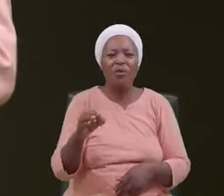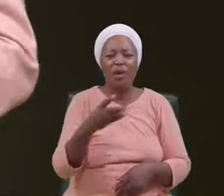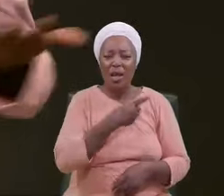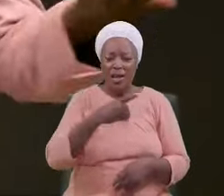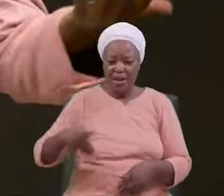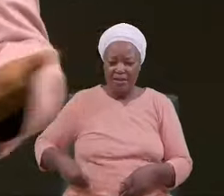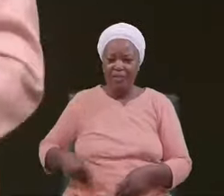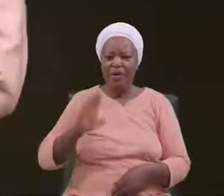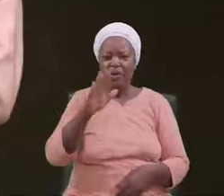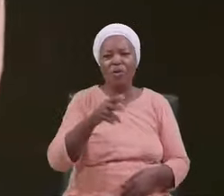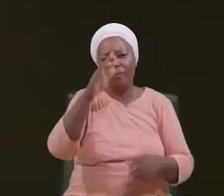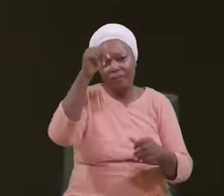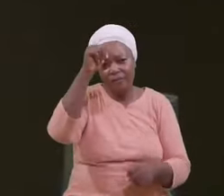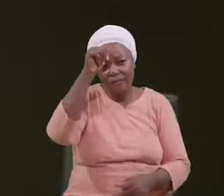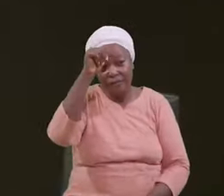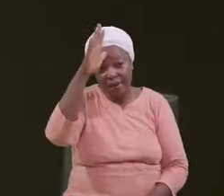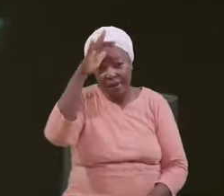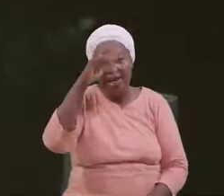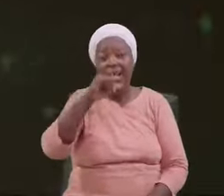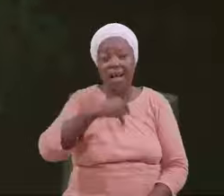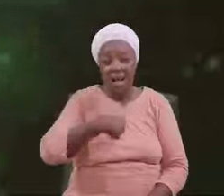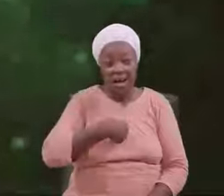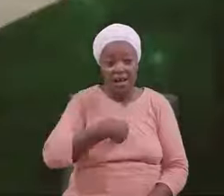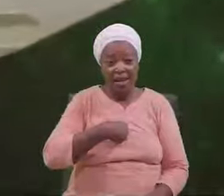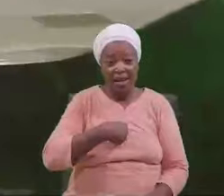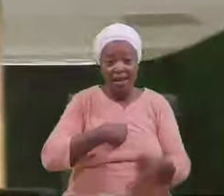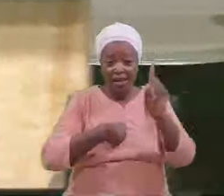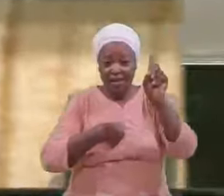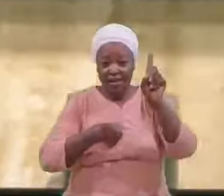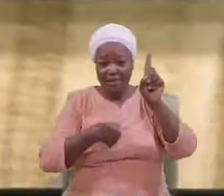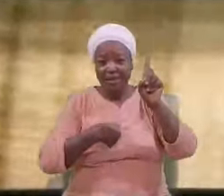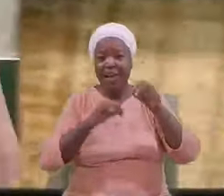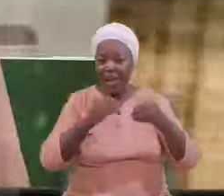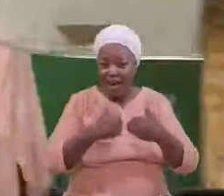J'ai entendu ta prière.